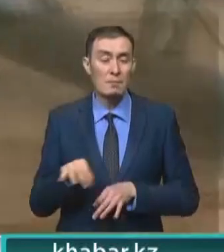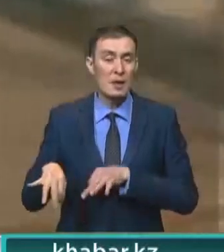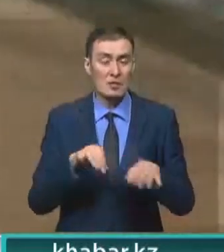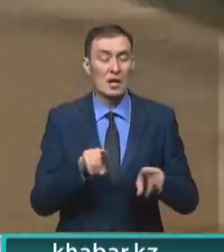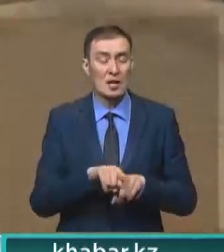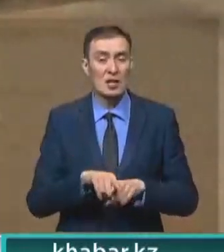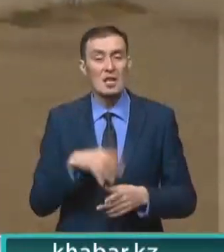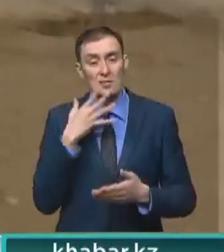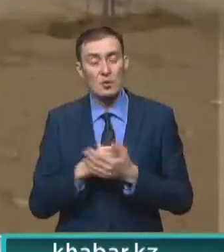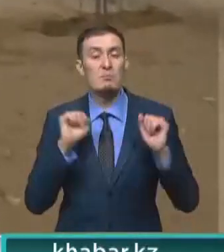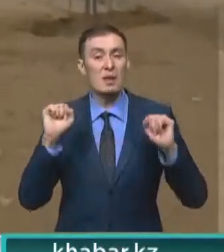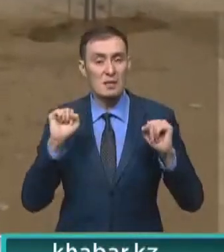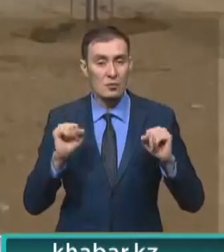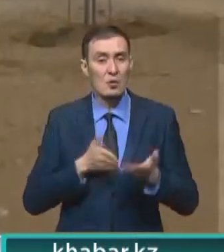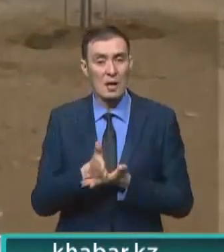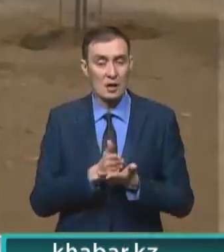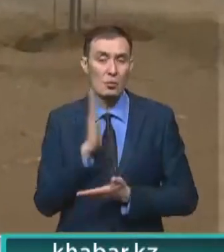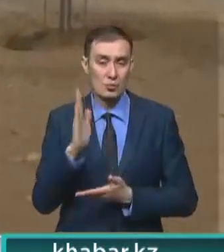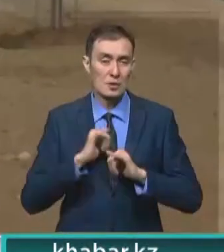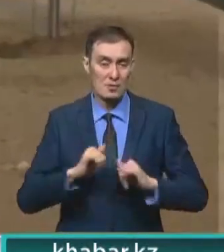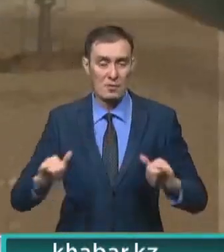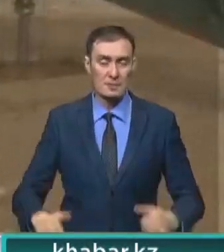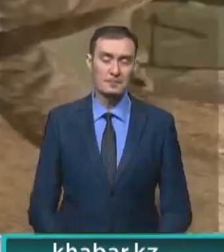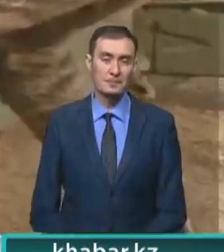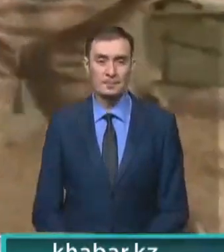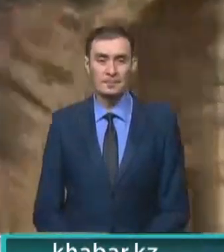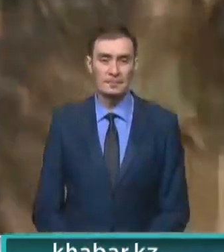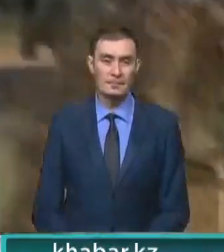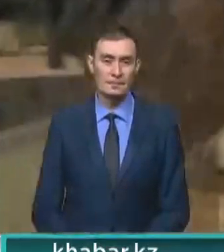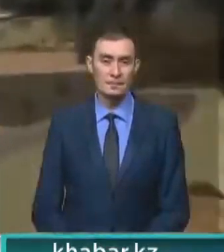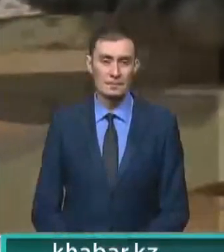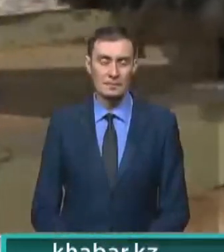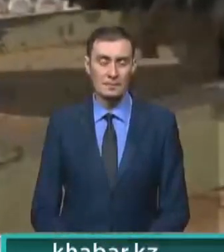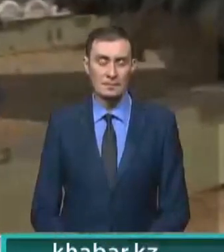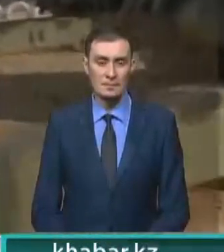параллельно строить свою спортивную карьеру. Тамара Степанова, Саламат Бикбаев, Мангыстауская область. Итоги дня.